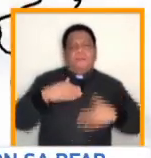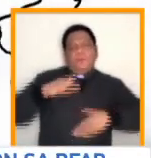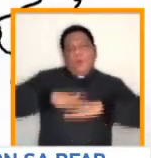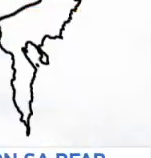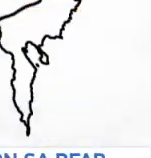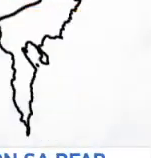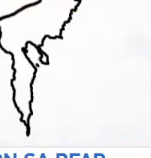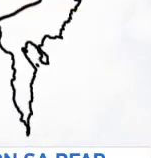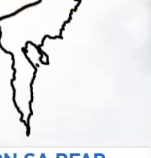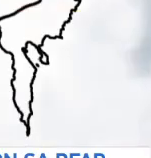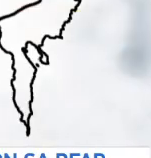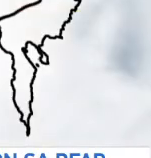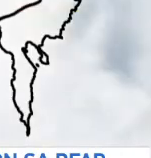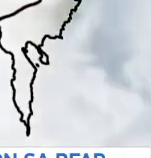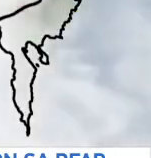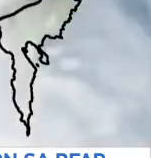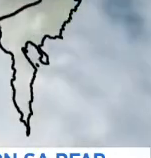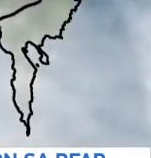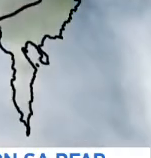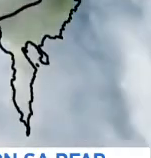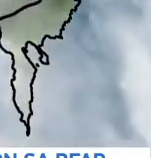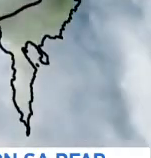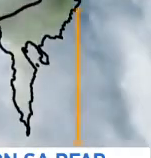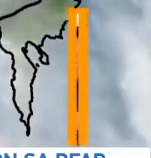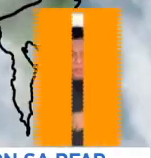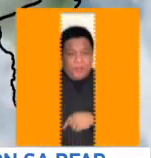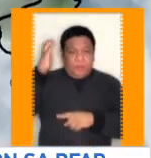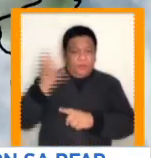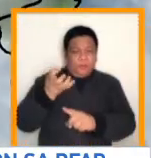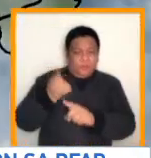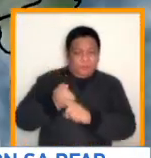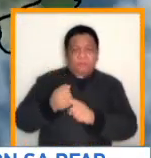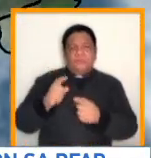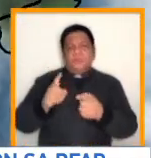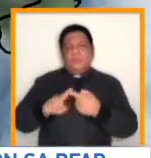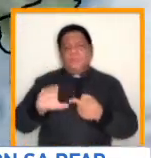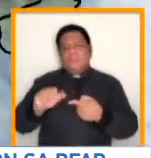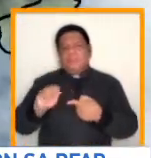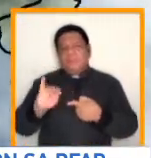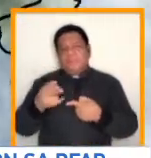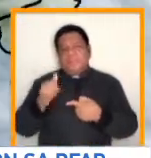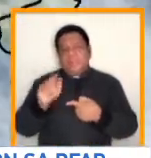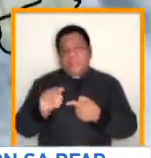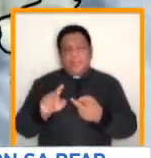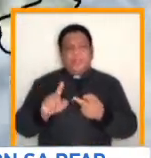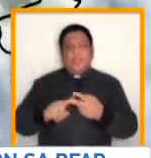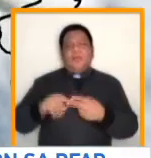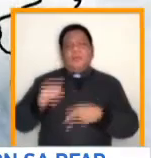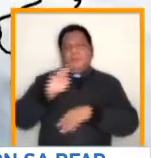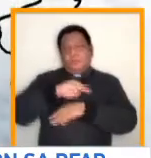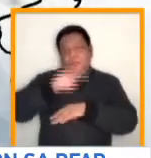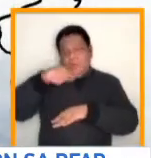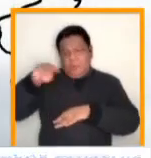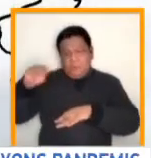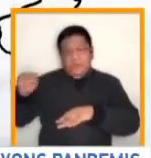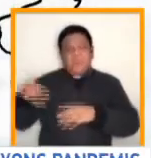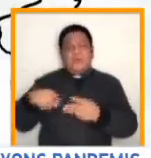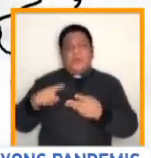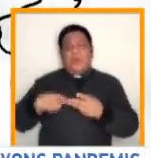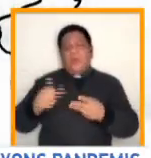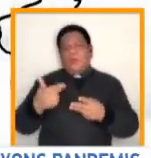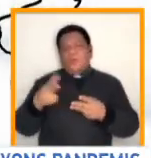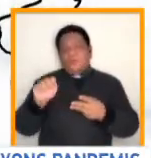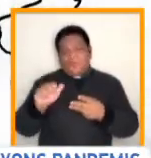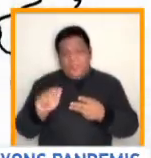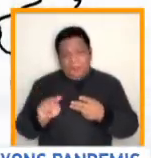Mindanao. Apektado ang mga probinsya ng Camiguin, Misamis Oriental, Agusan del Norte, Agusan del Sur at Bukidnon.